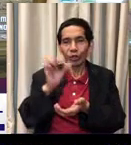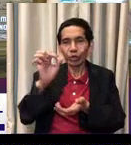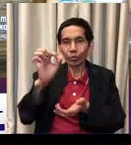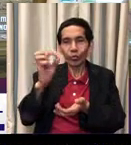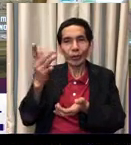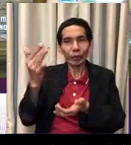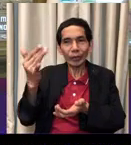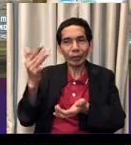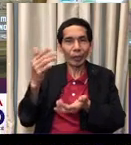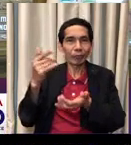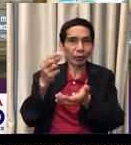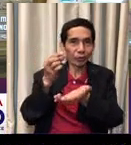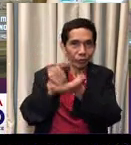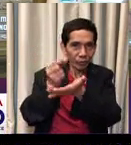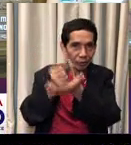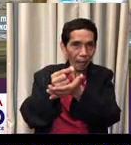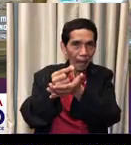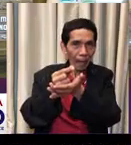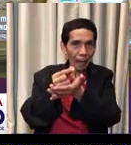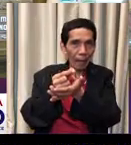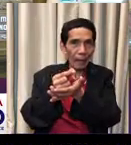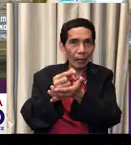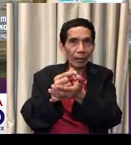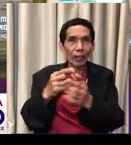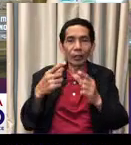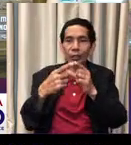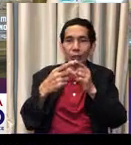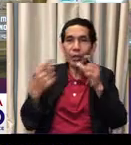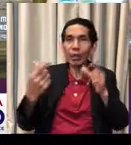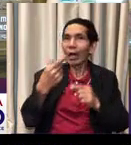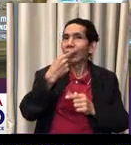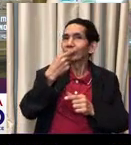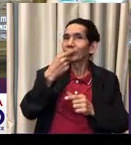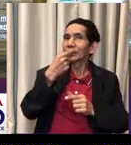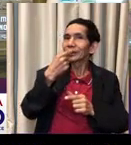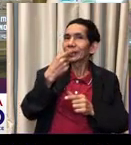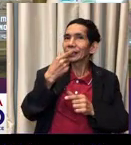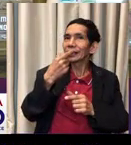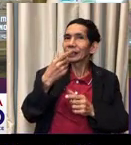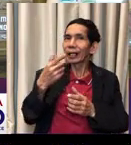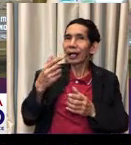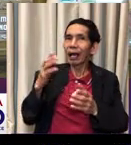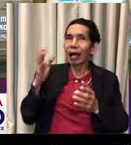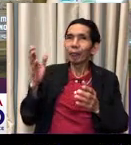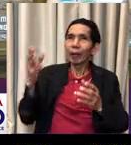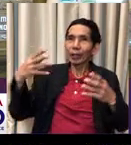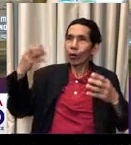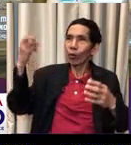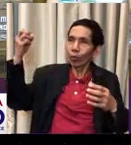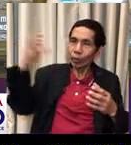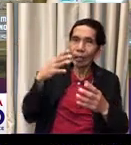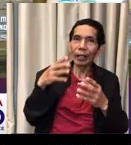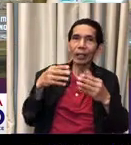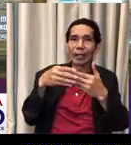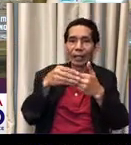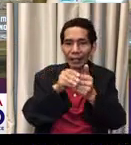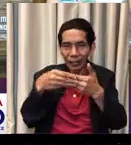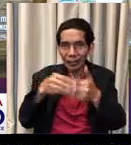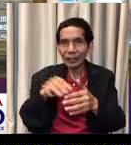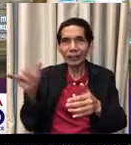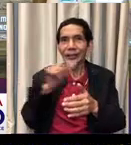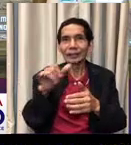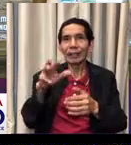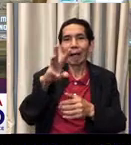tong eh. Bakit? Yung assorted biscuit ate. Pag nahamugan, malabsana. Para na siyang